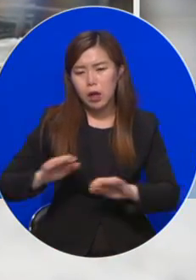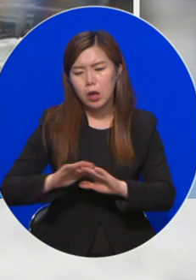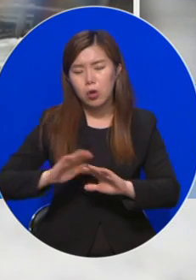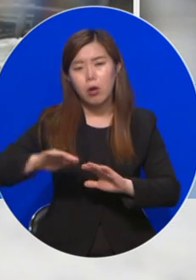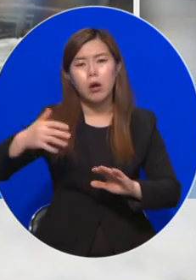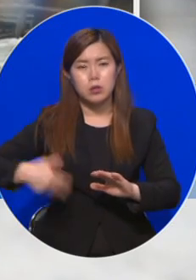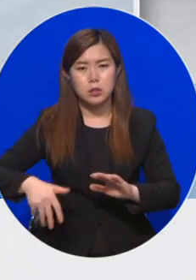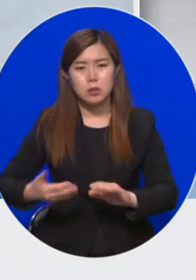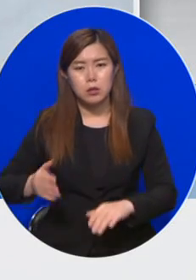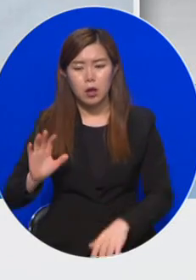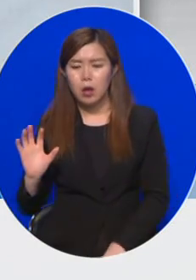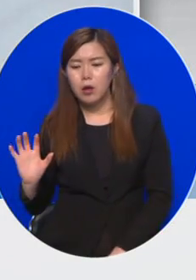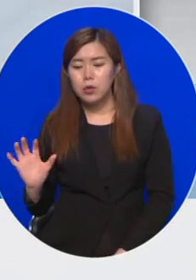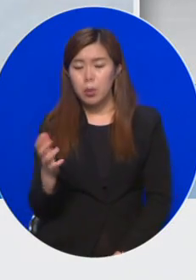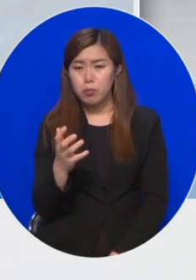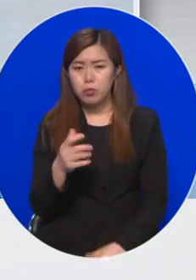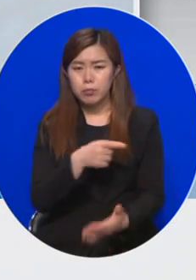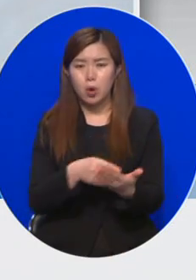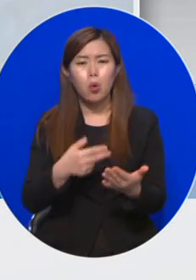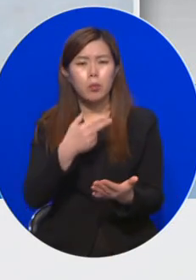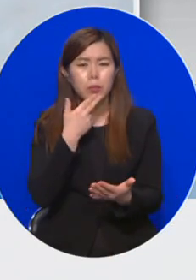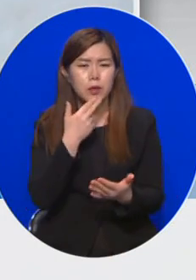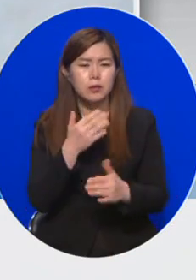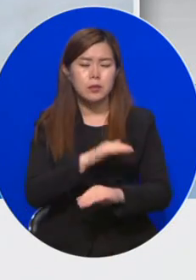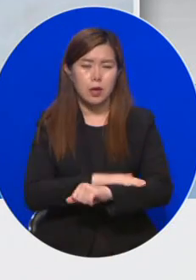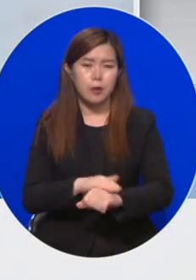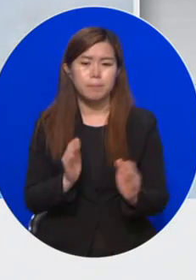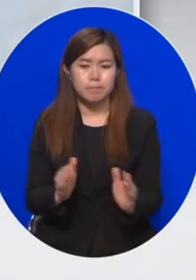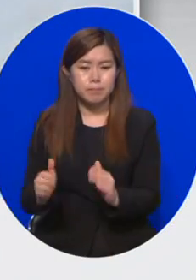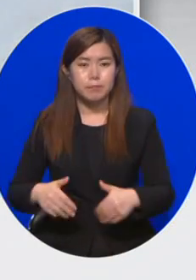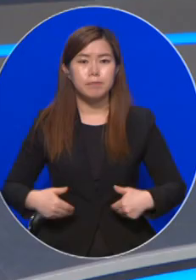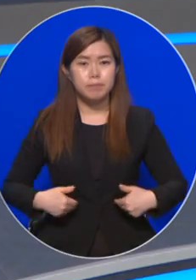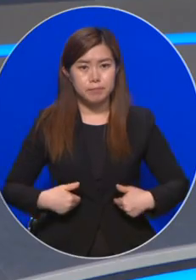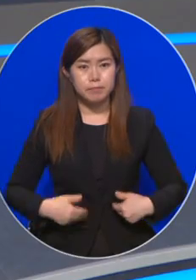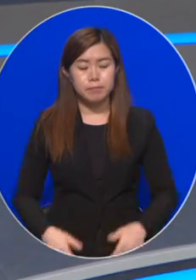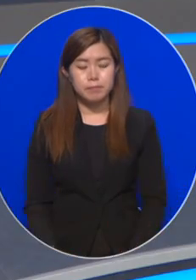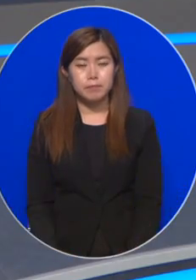태풍 피해 없도록 철저하게 대비 잘 해야겠습니다.